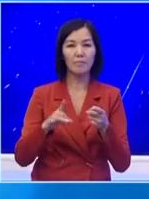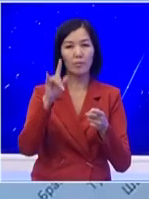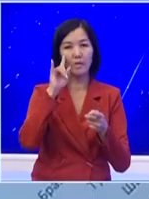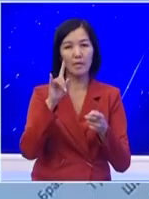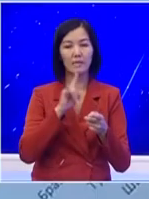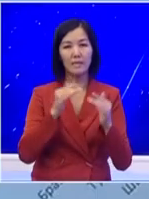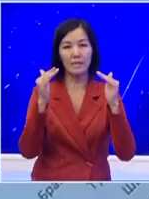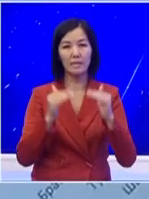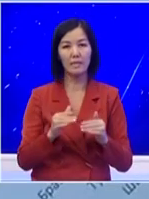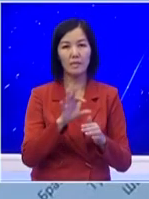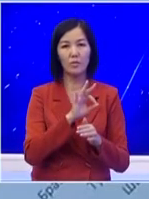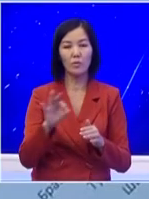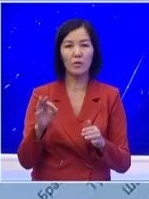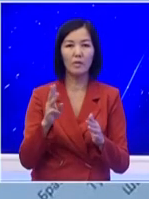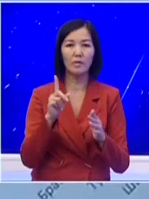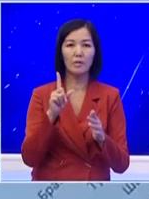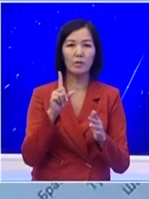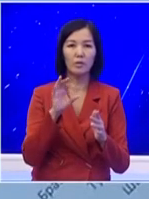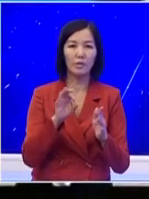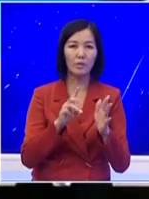с 0,92 до